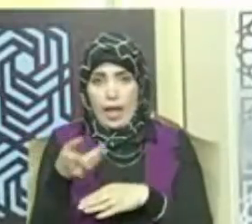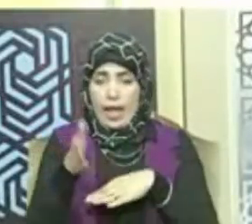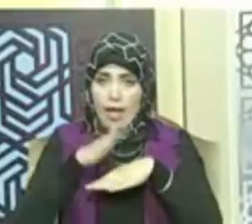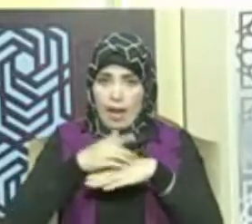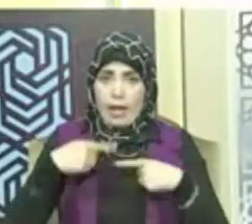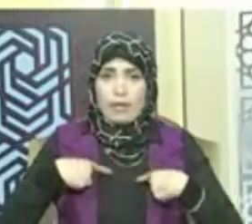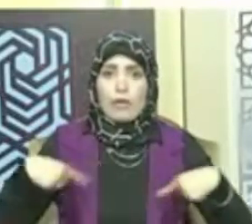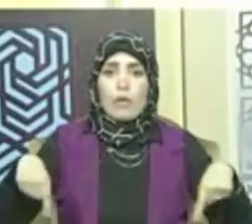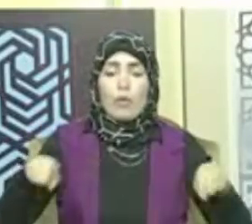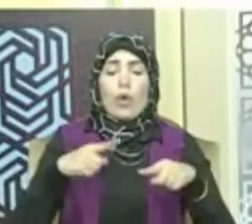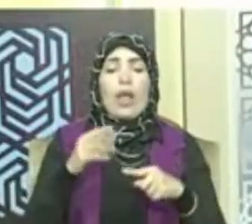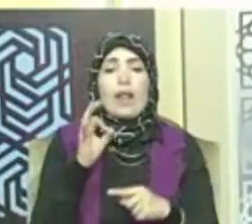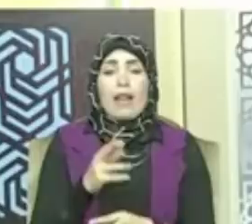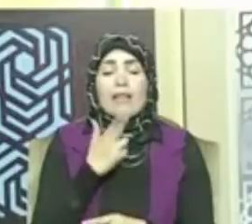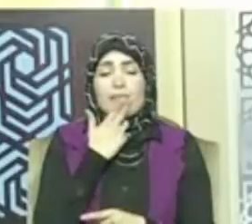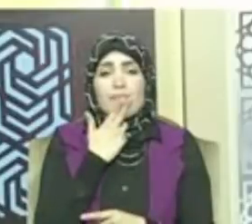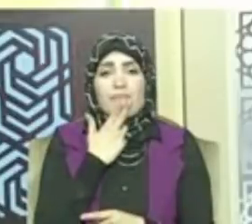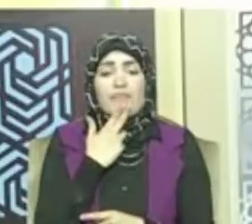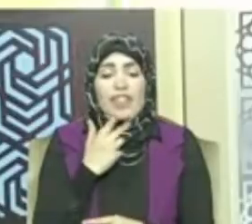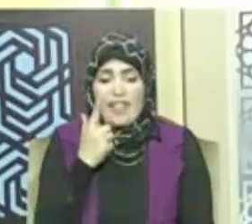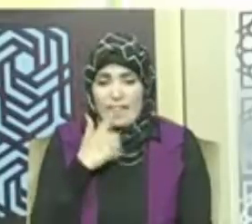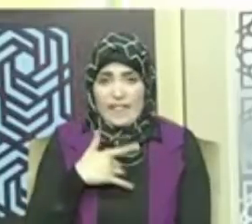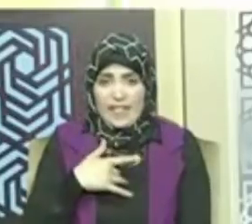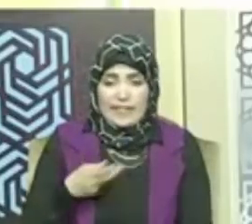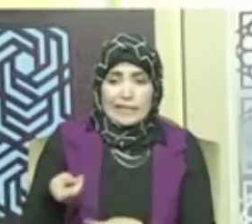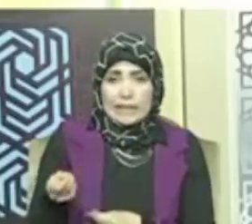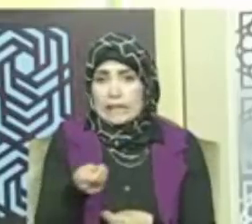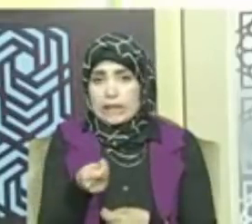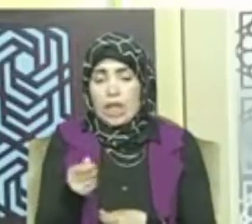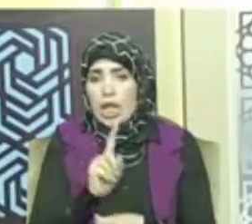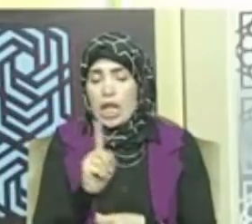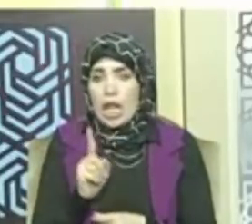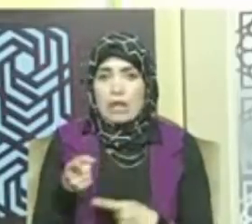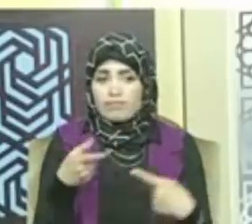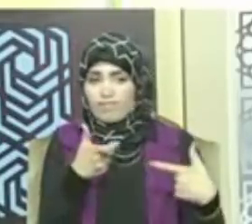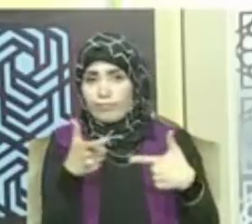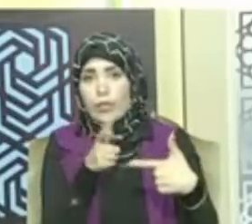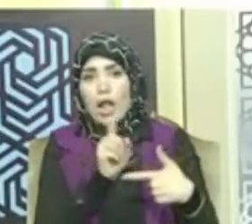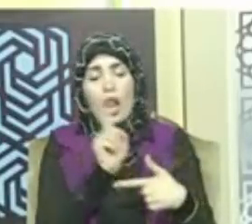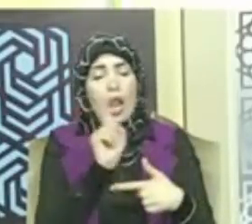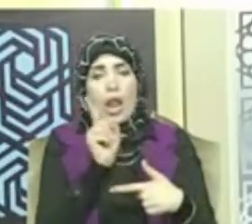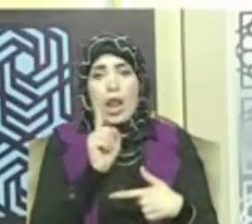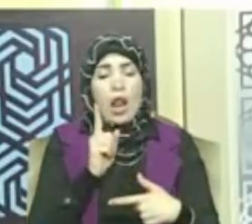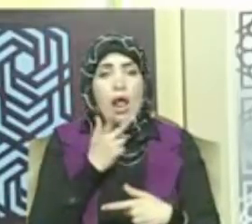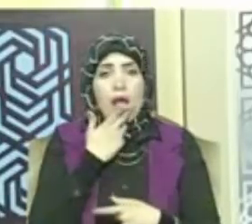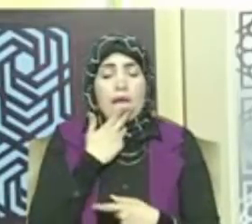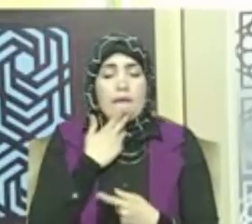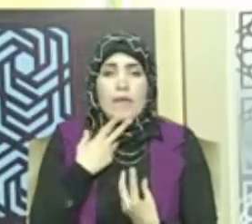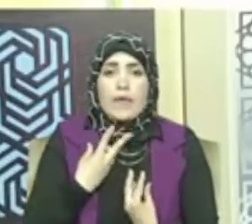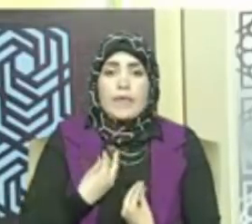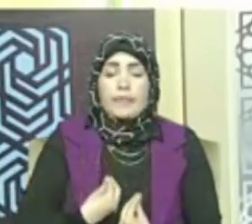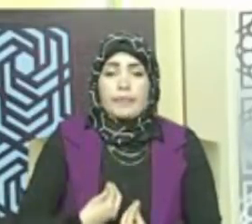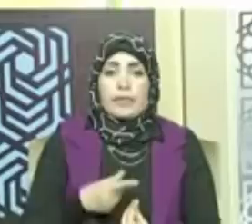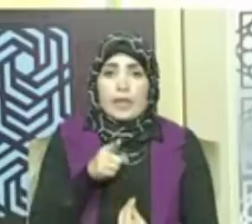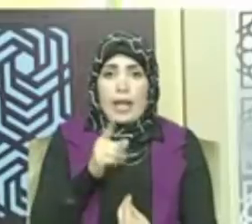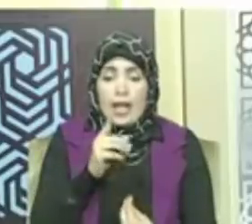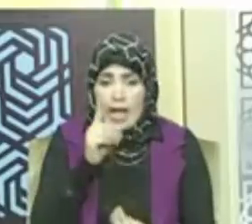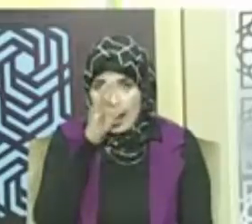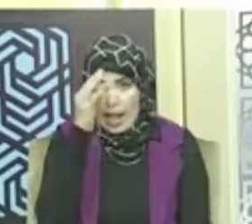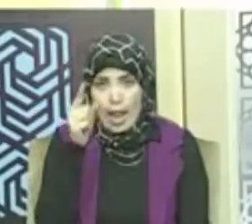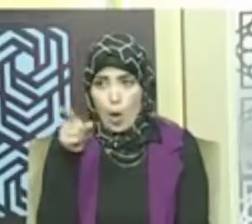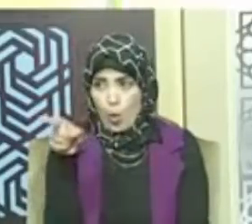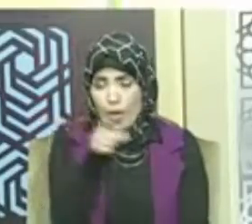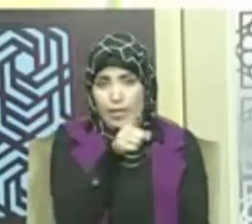نكون أنقياء الصدور، وكما قلت إن استطعت أن تستقبل رمضان وليس